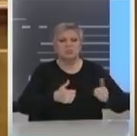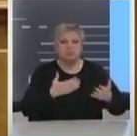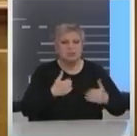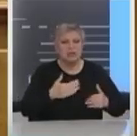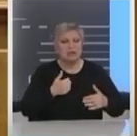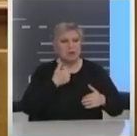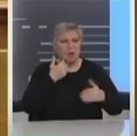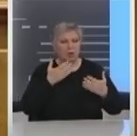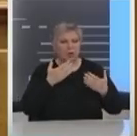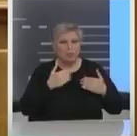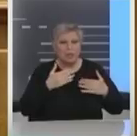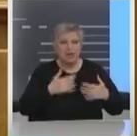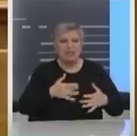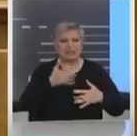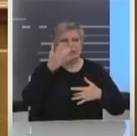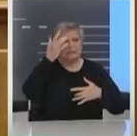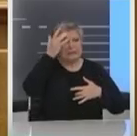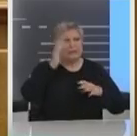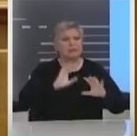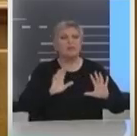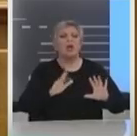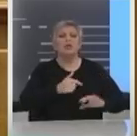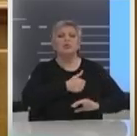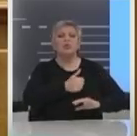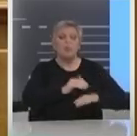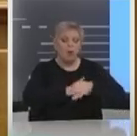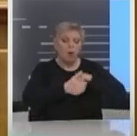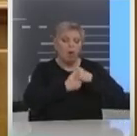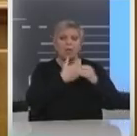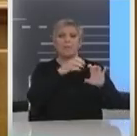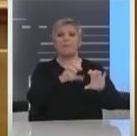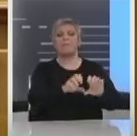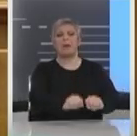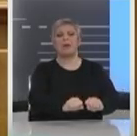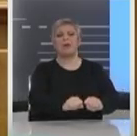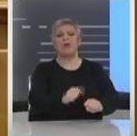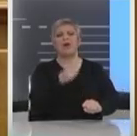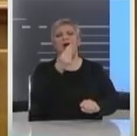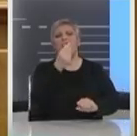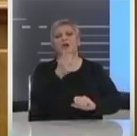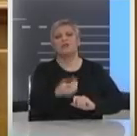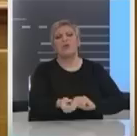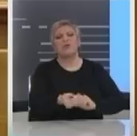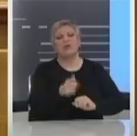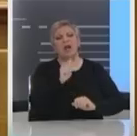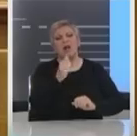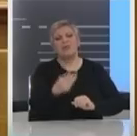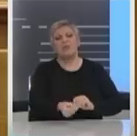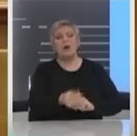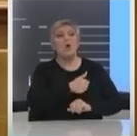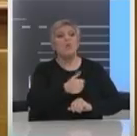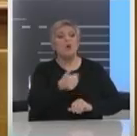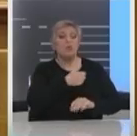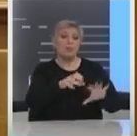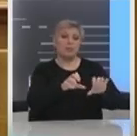συνειδησιακό έλεγχο για την καρέκλα, όλα πάντα για την καρέκλα. Κυρίες και κύριοι συνάδελφοι, όλα αυτά